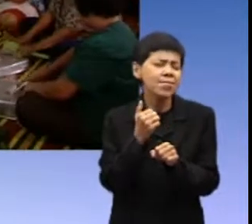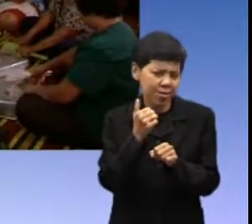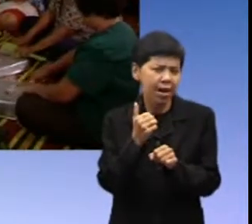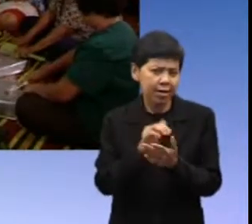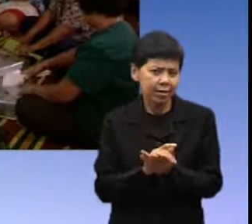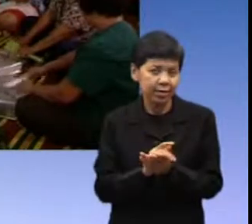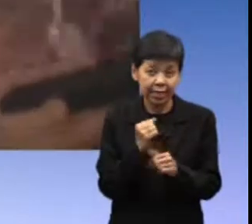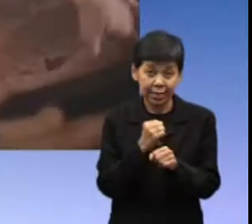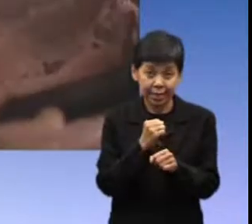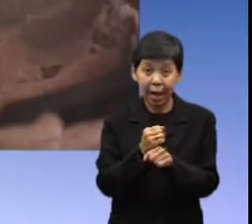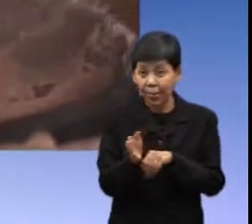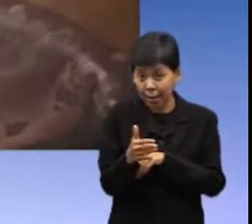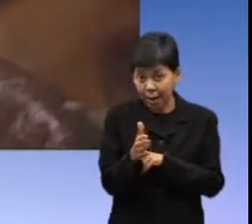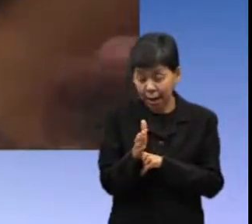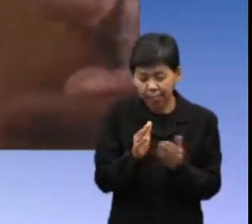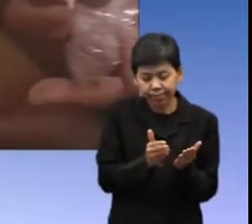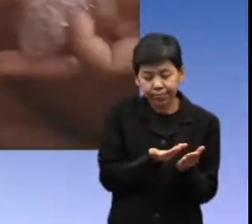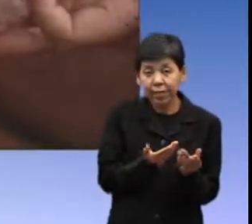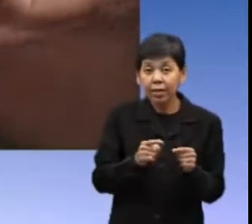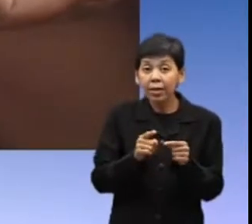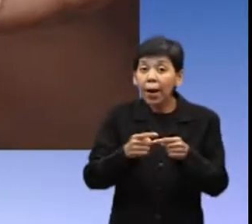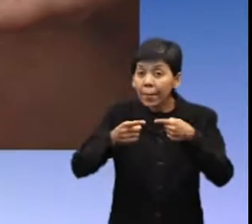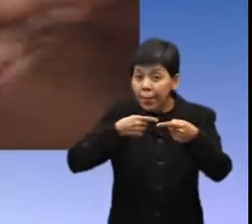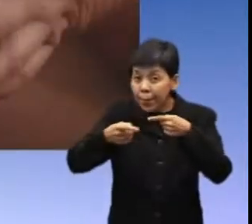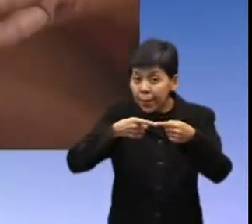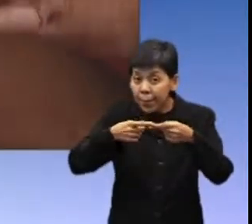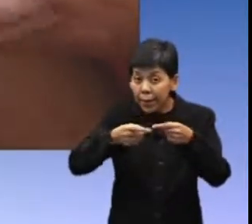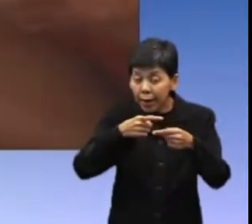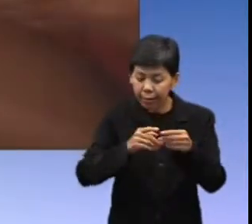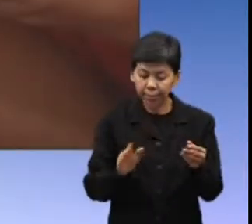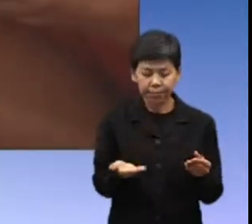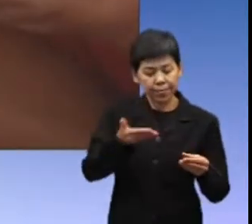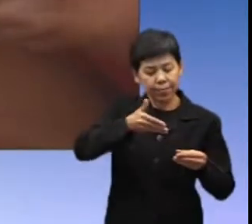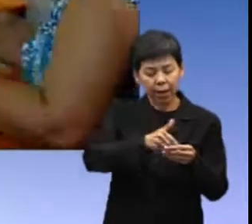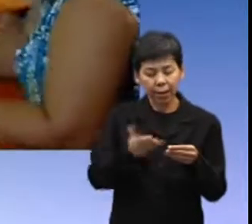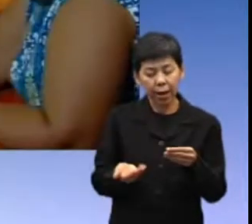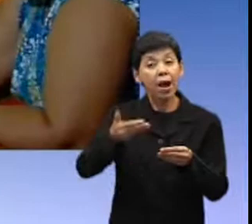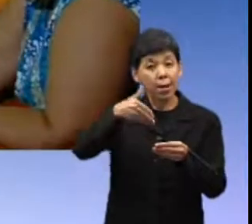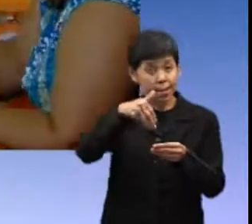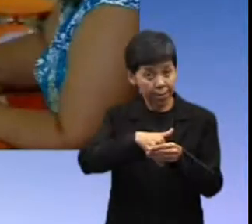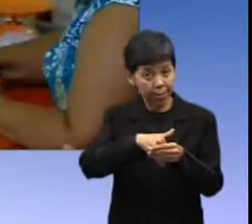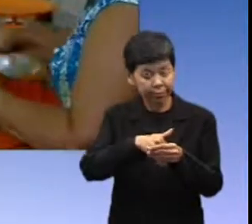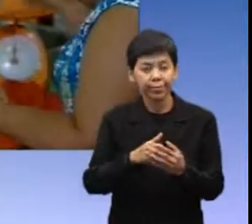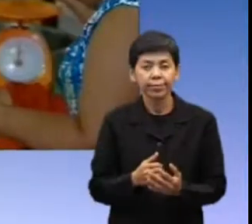ากเริ่มจากตักเนื้อปลาบดสำเร็จใส่ถุงพลาสติกให้ได้น้ำหนักตามที่กำหนด